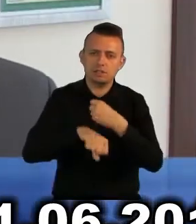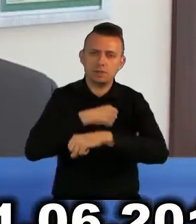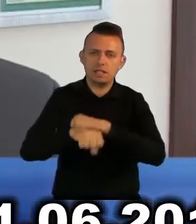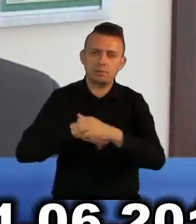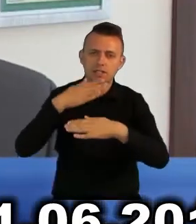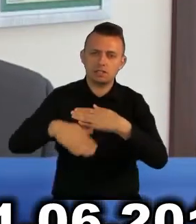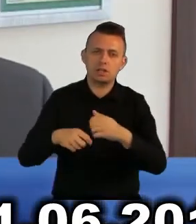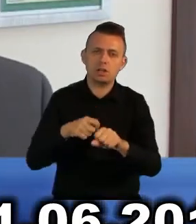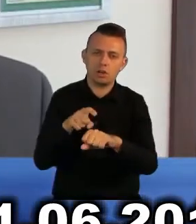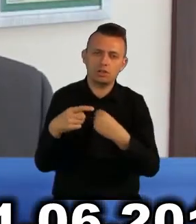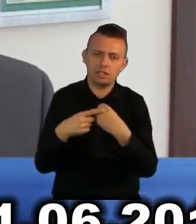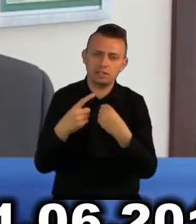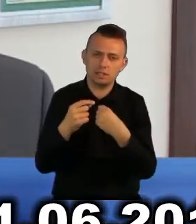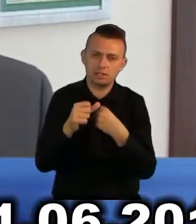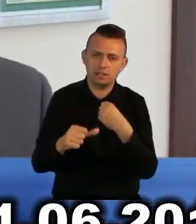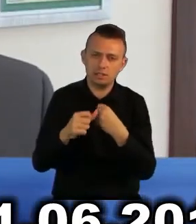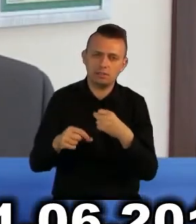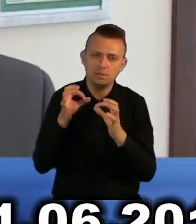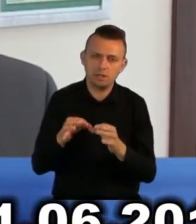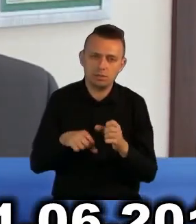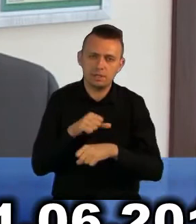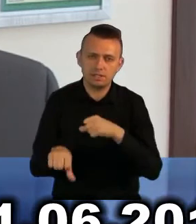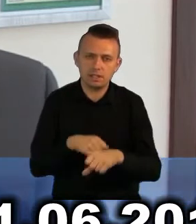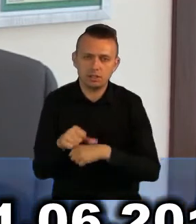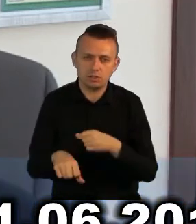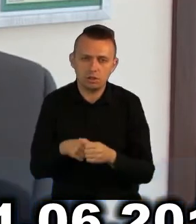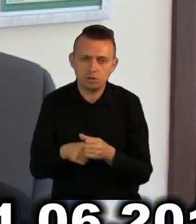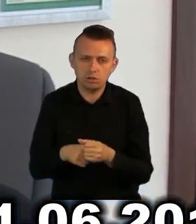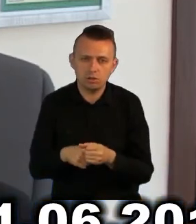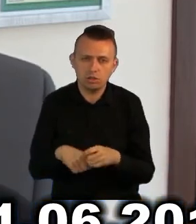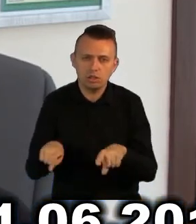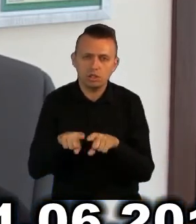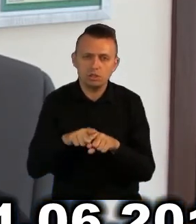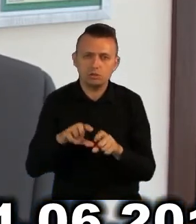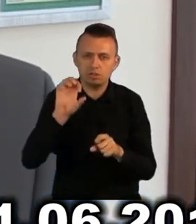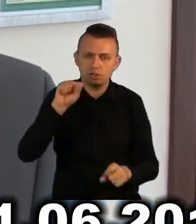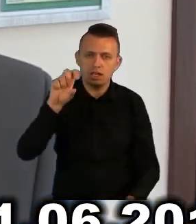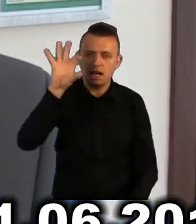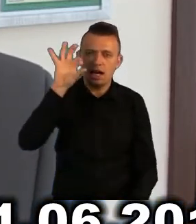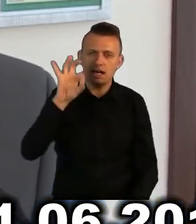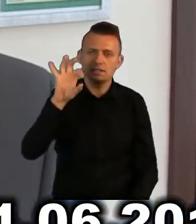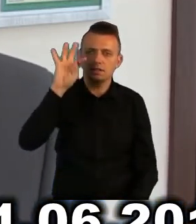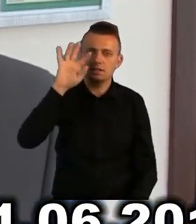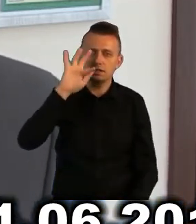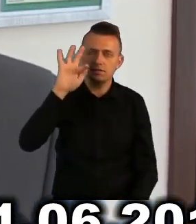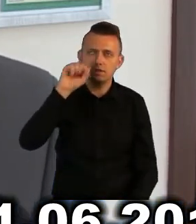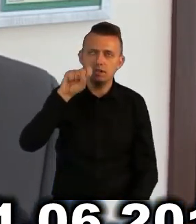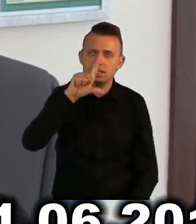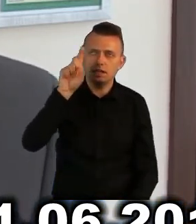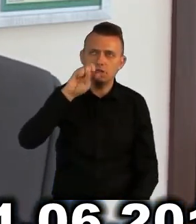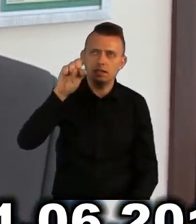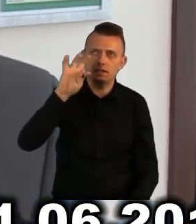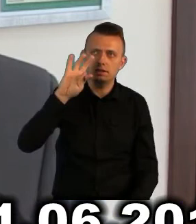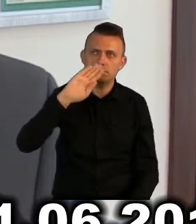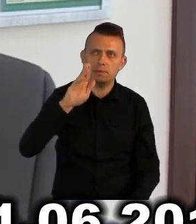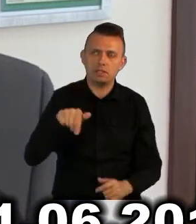roku pokryliśmy destruktem. Żeby ten destrukt nie ulegał zniszczeniu, to pokryjemy asfaltem, ale to już za własne pieniądze i własnym sumptem. A w tej chwili już